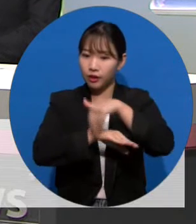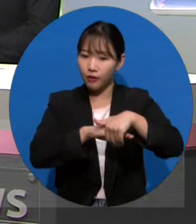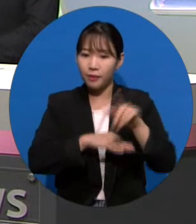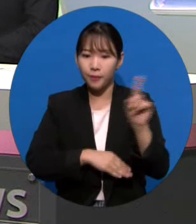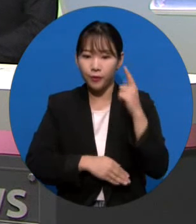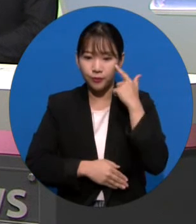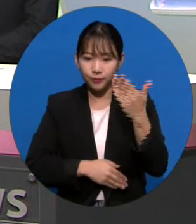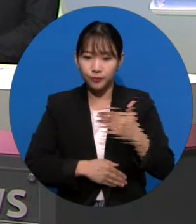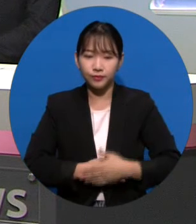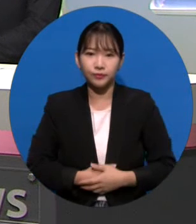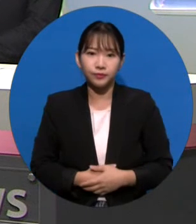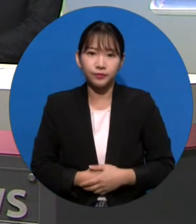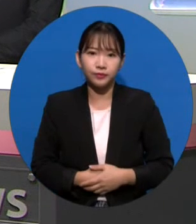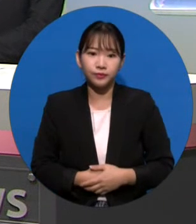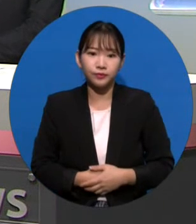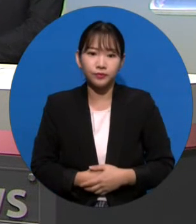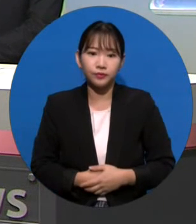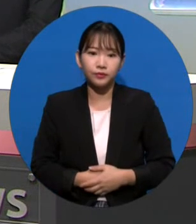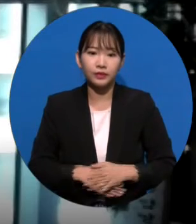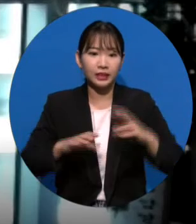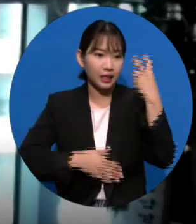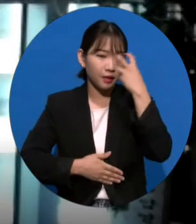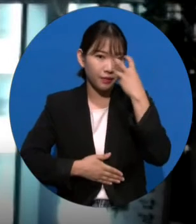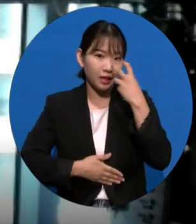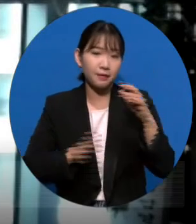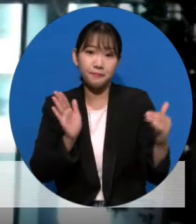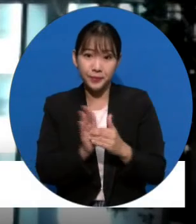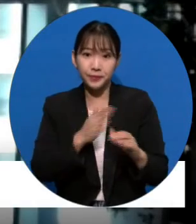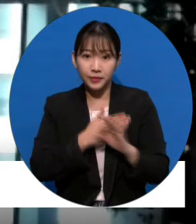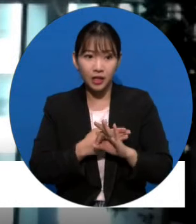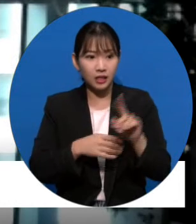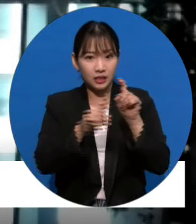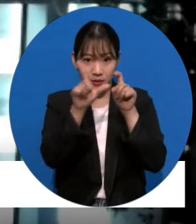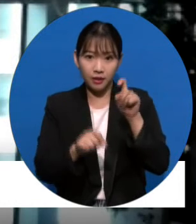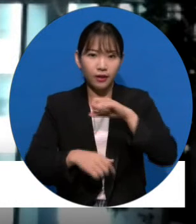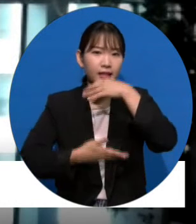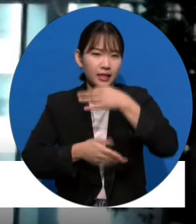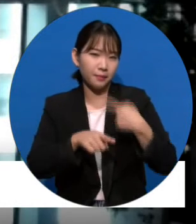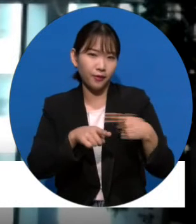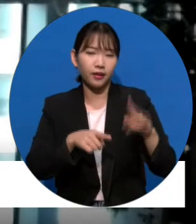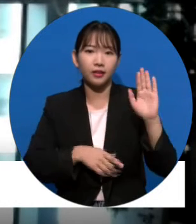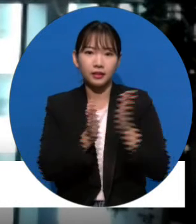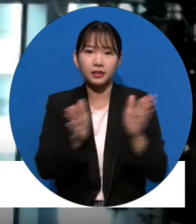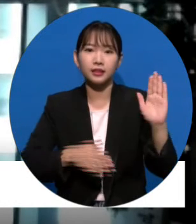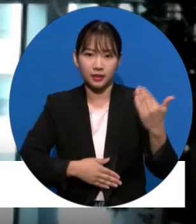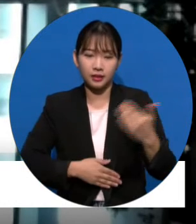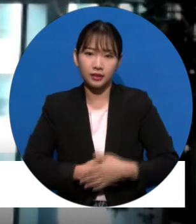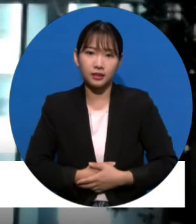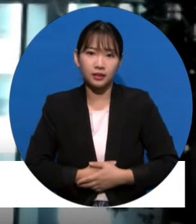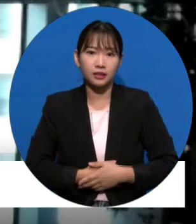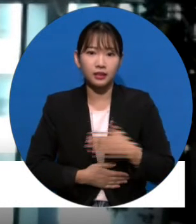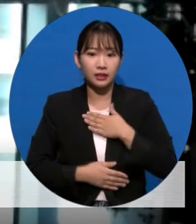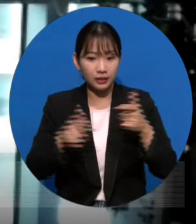한 말씀 해주시죠. 이제 국정감사가 이달까지 끝나면 다음 달에는 예산심의를 하게 됩니다.